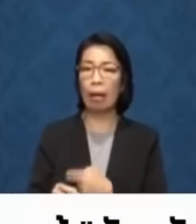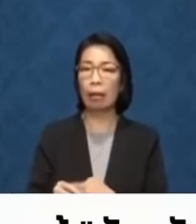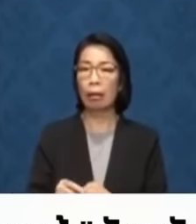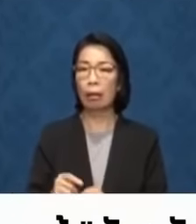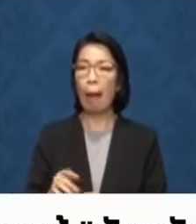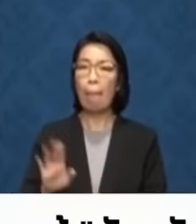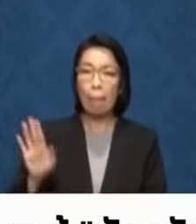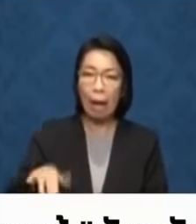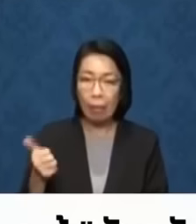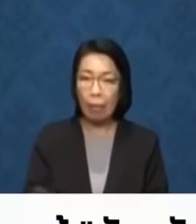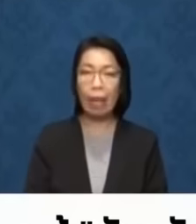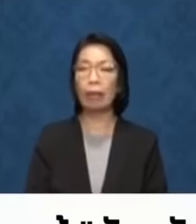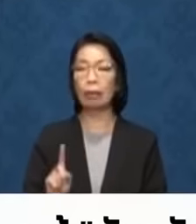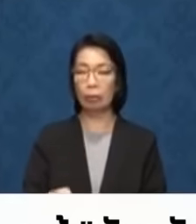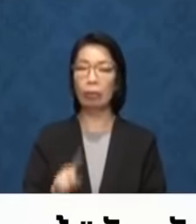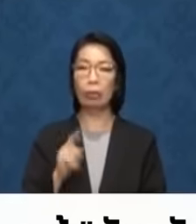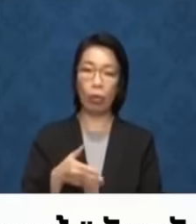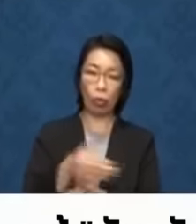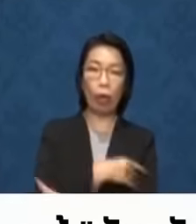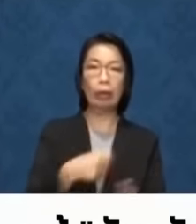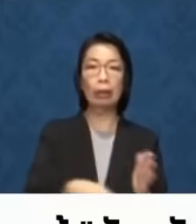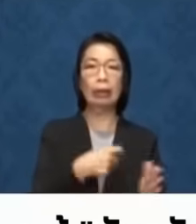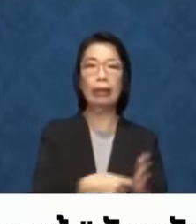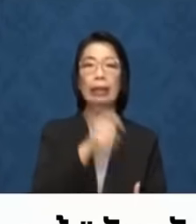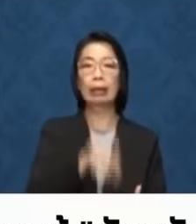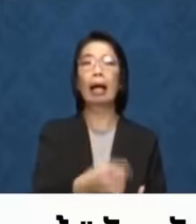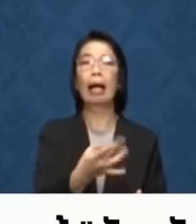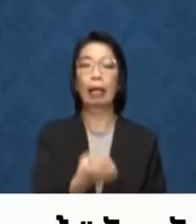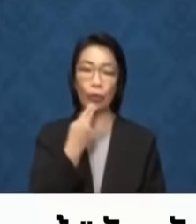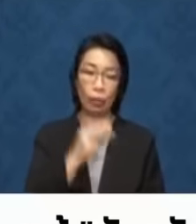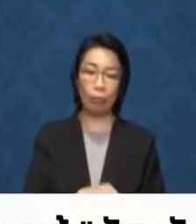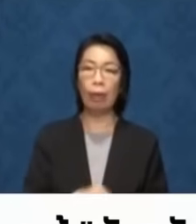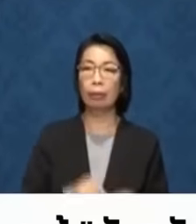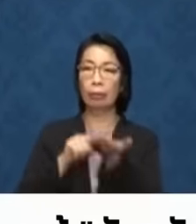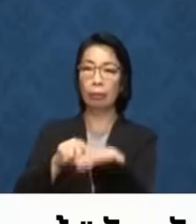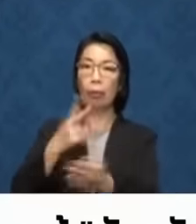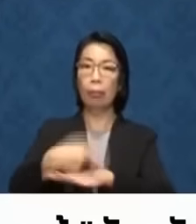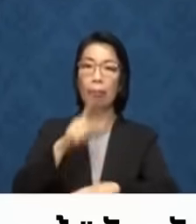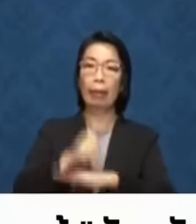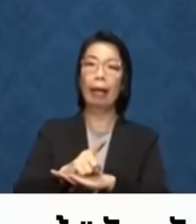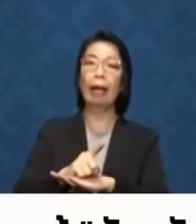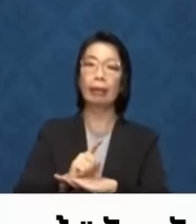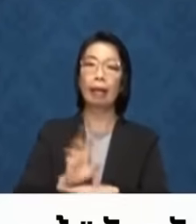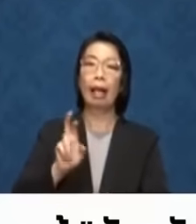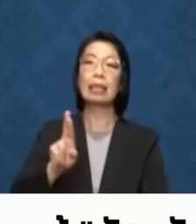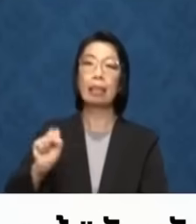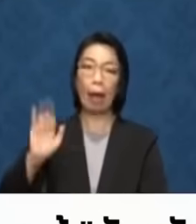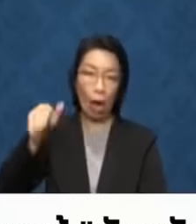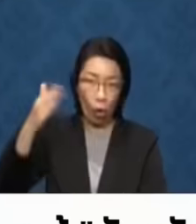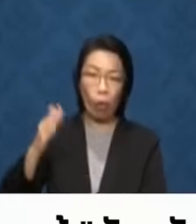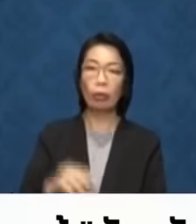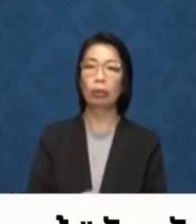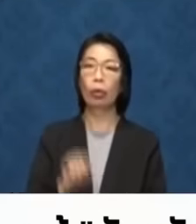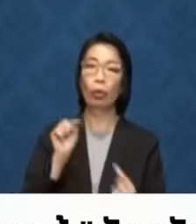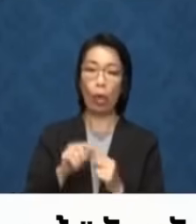เหตุจำเป็นอันไม่อาจหลีกเลี่ยงนะฮะตามข้อบังคับการประชุมเมื่อกี้ที่เราปล่อยเสียงก็คือข้อ151แล้วก็บอกนายกน่าจะต